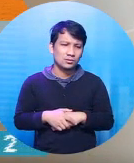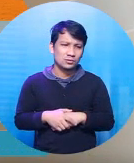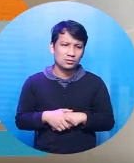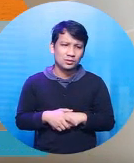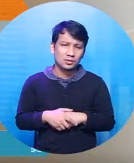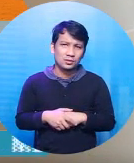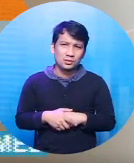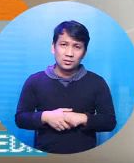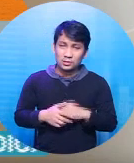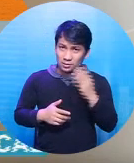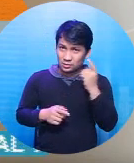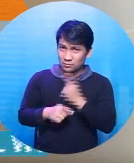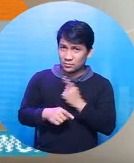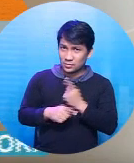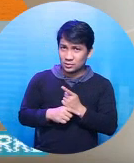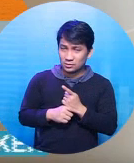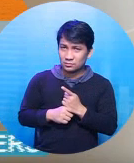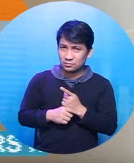Diba?